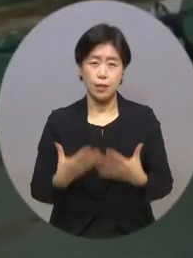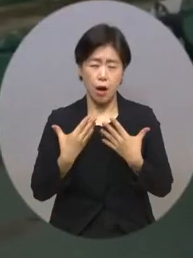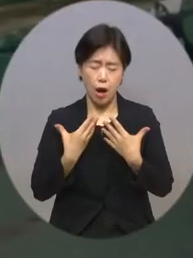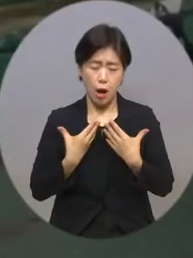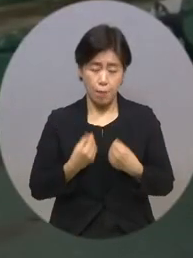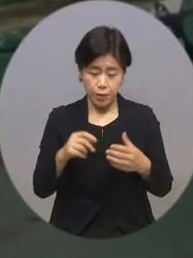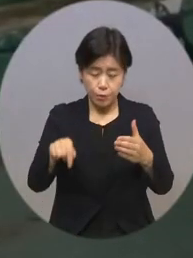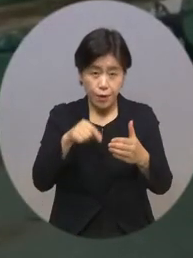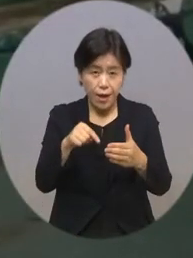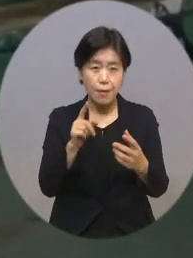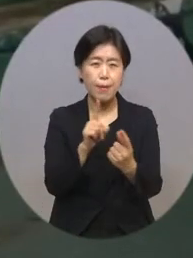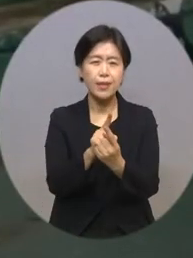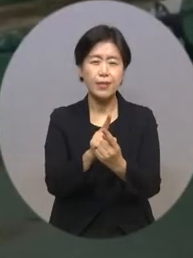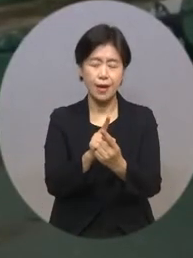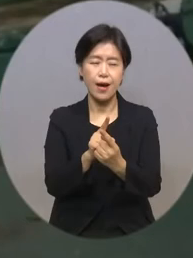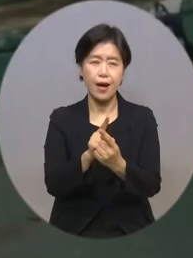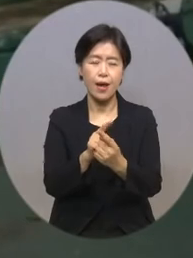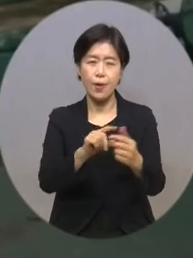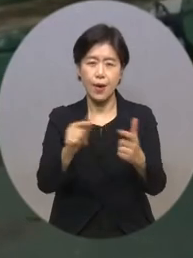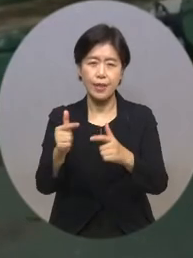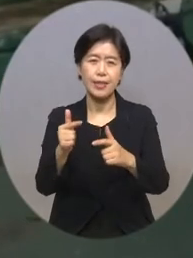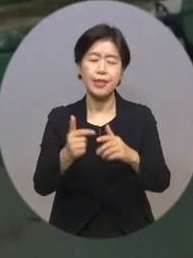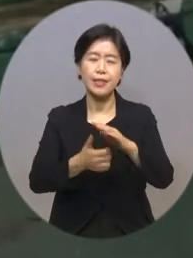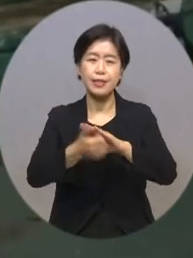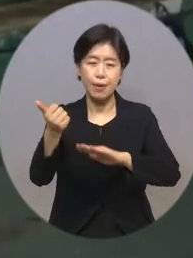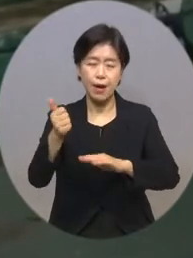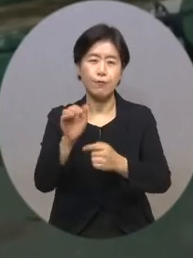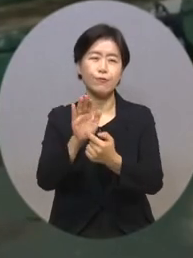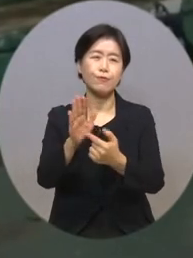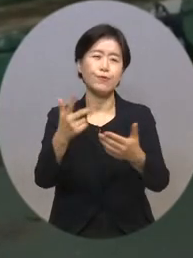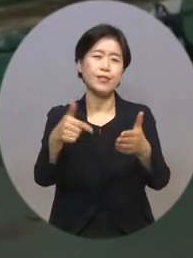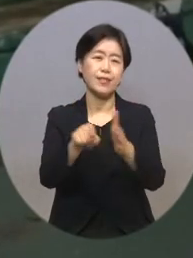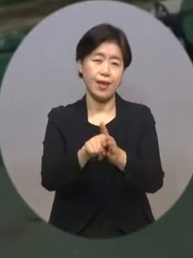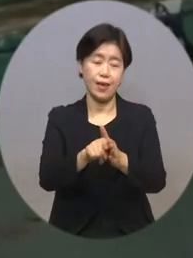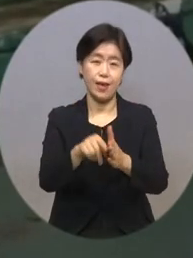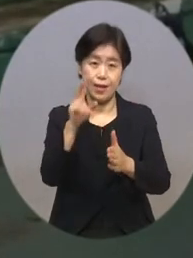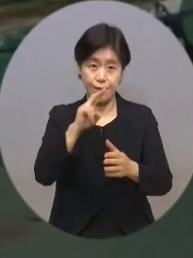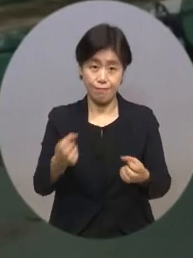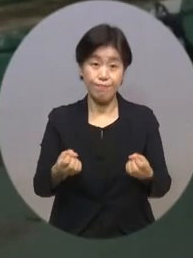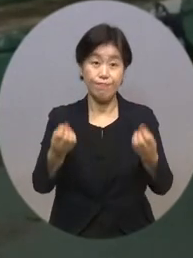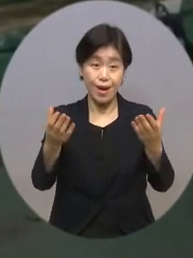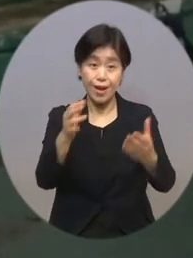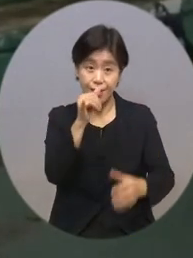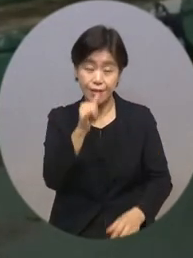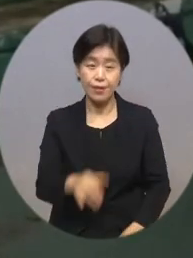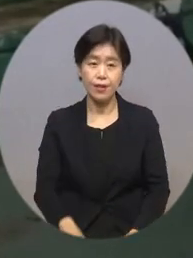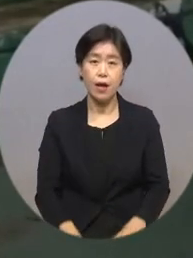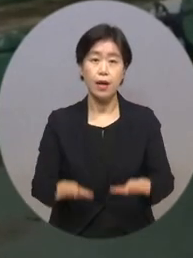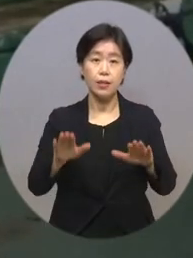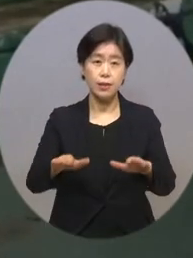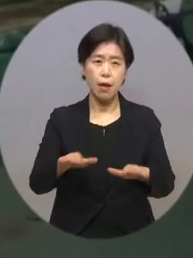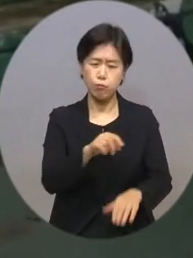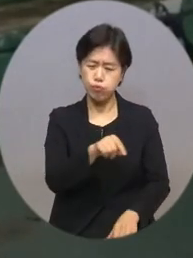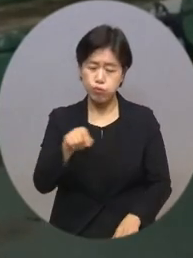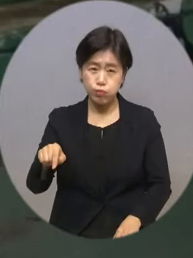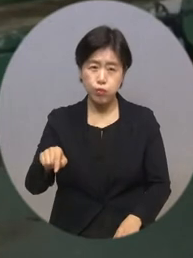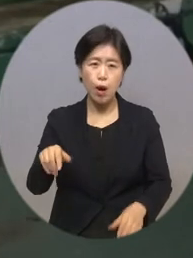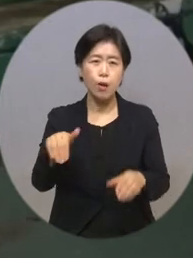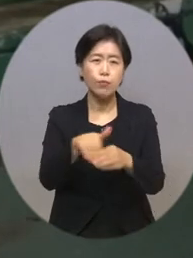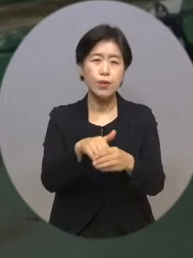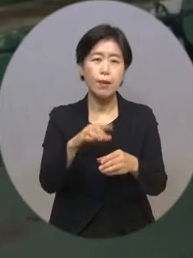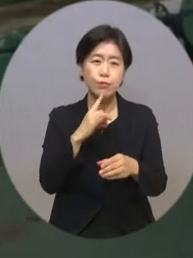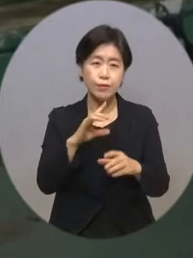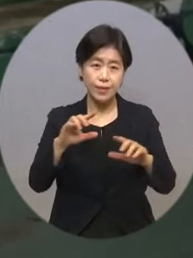희망을 전화 보다 시작한 장애인과 함께하는 열린음악회 이제는 장애인과 비장애인의 문화적 교류를 넘어